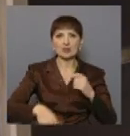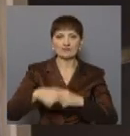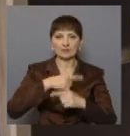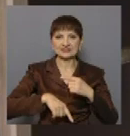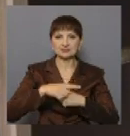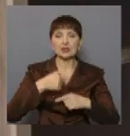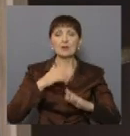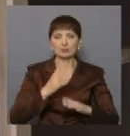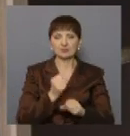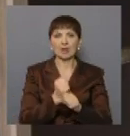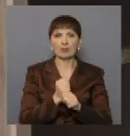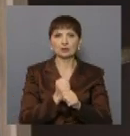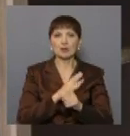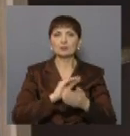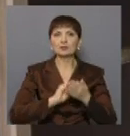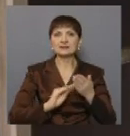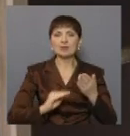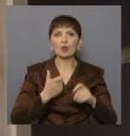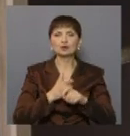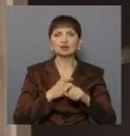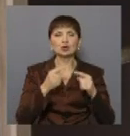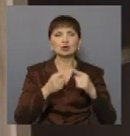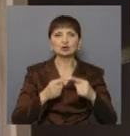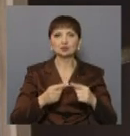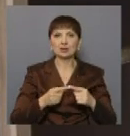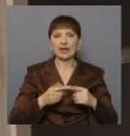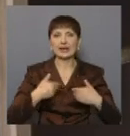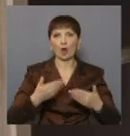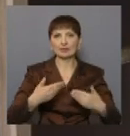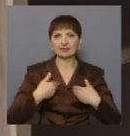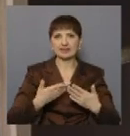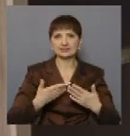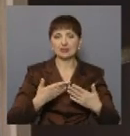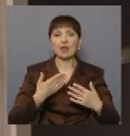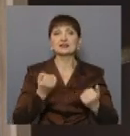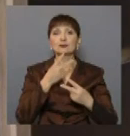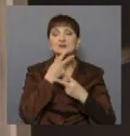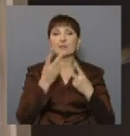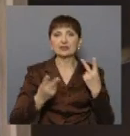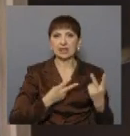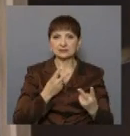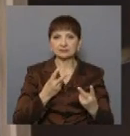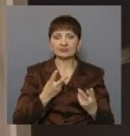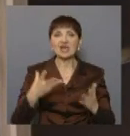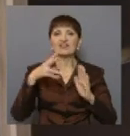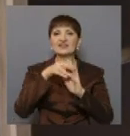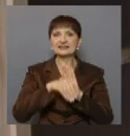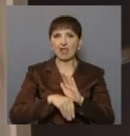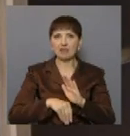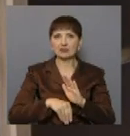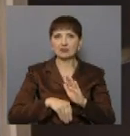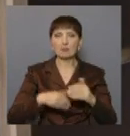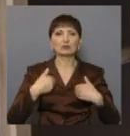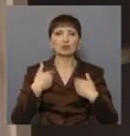Мы над этим будем работать, будем писать очень предметные рекомендации, где будем смотреть и